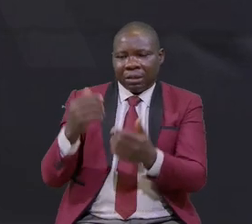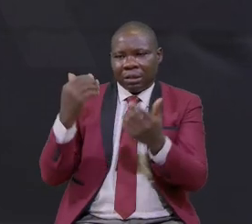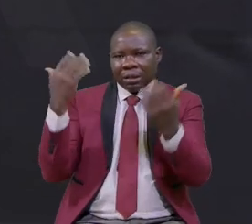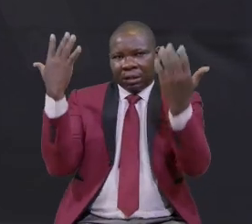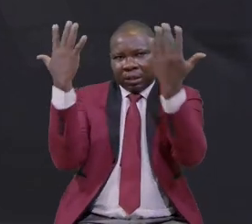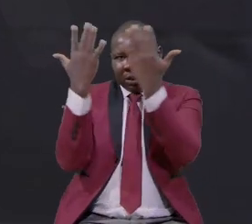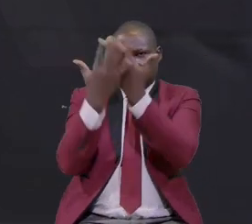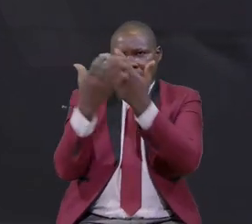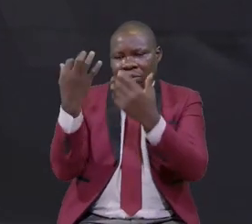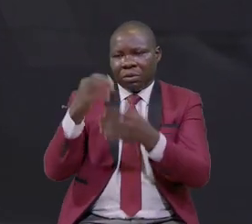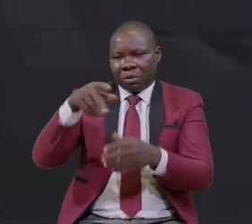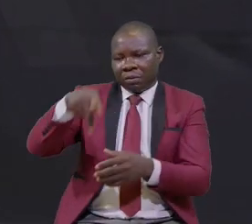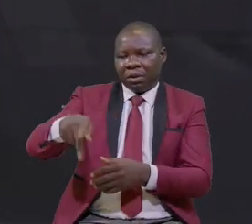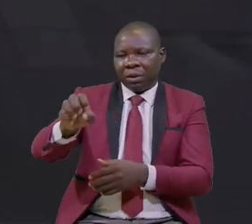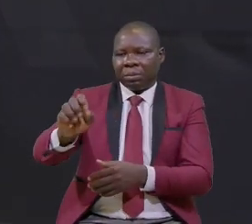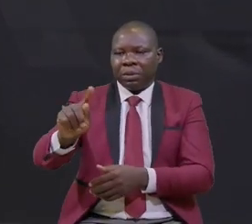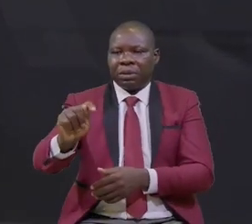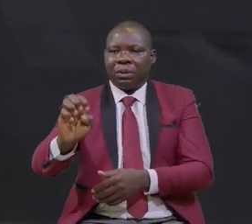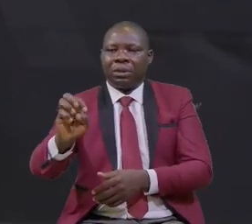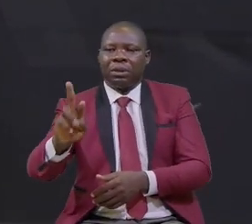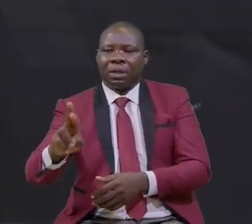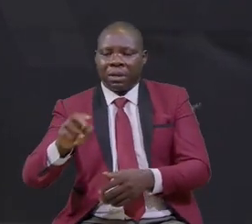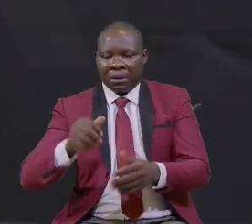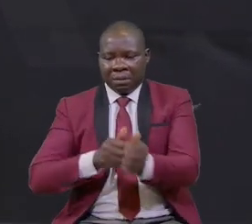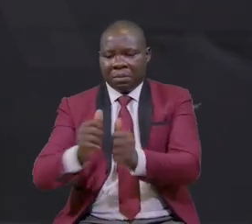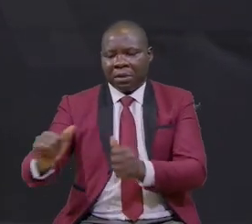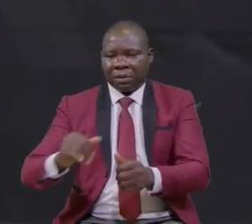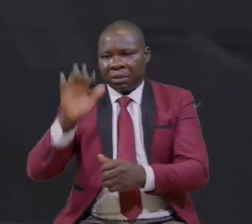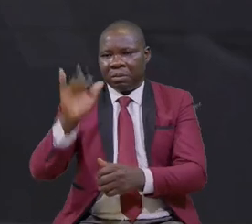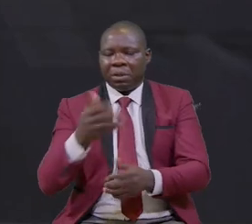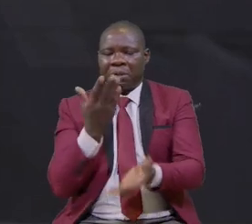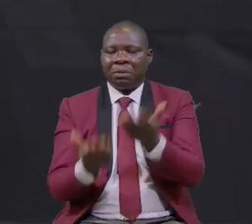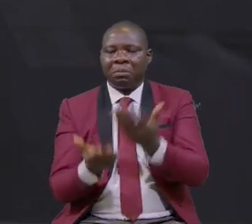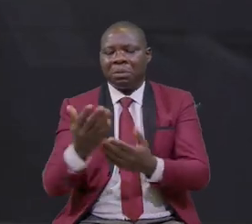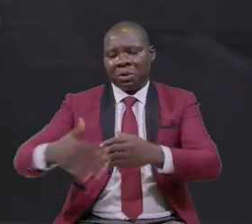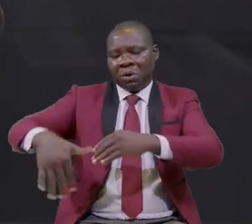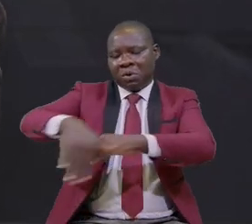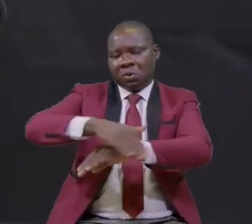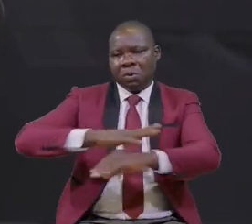son ombre au moins couvrit quelqu'un de